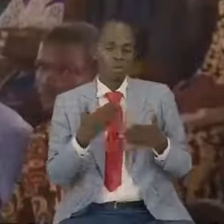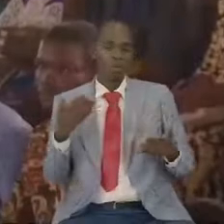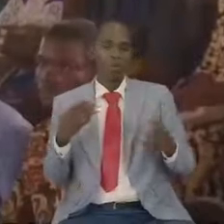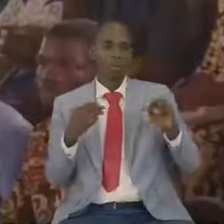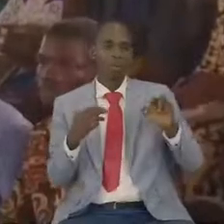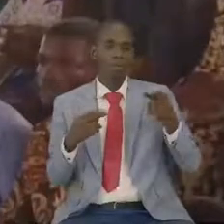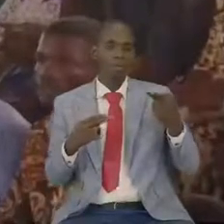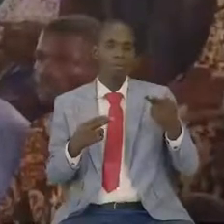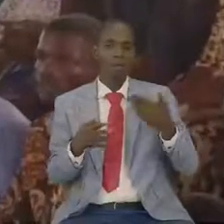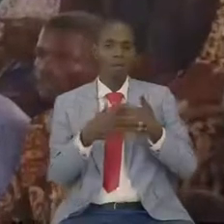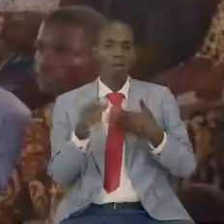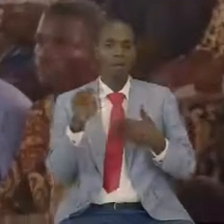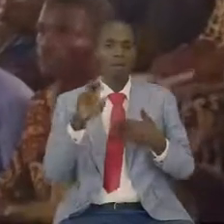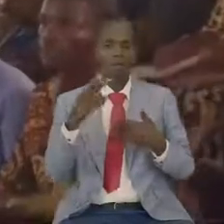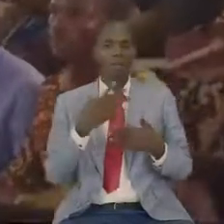Mara.